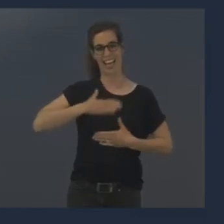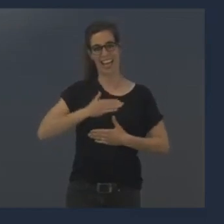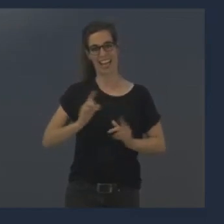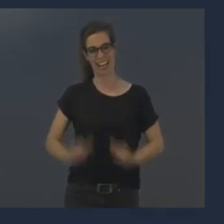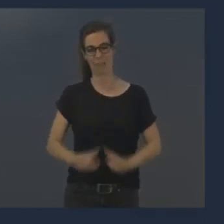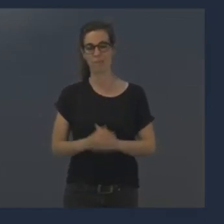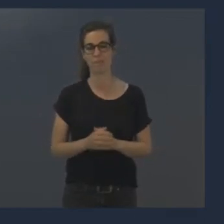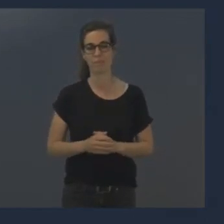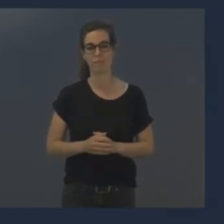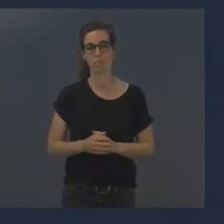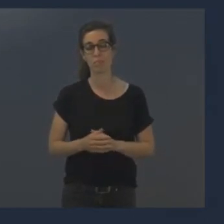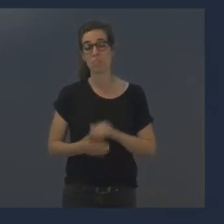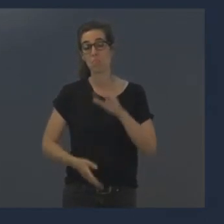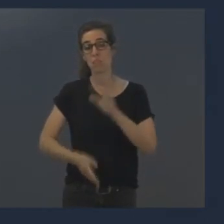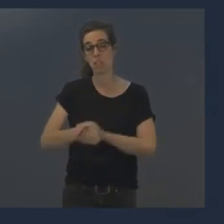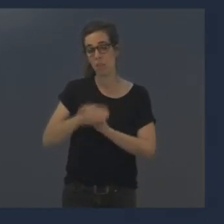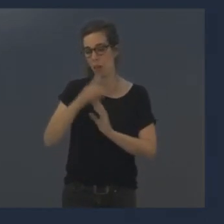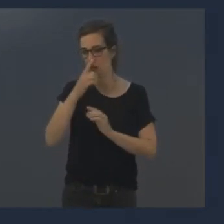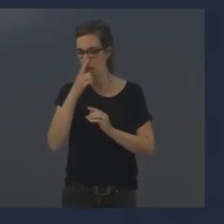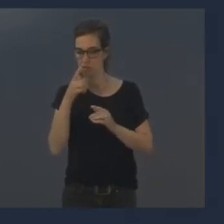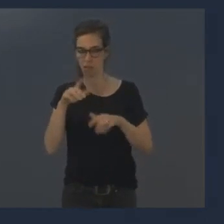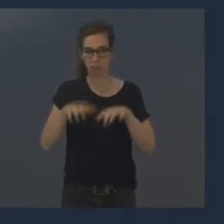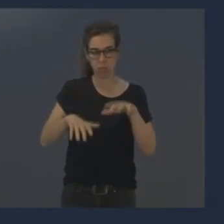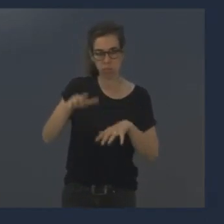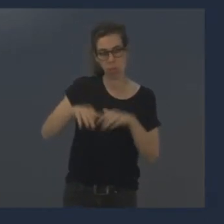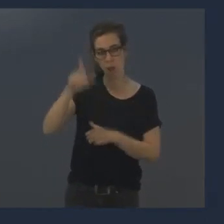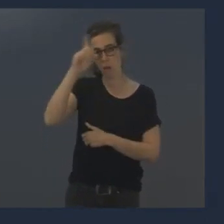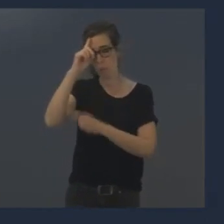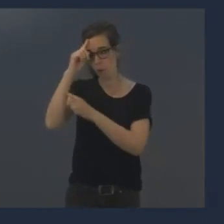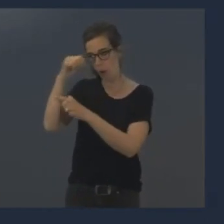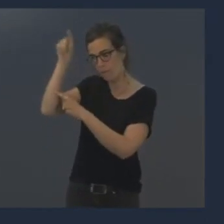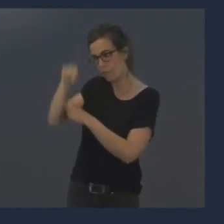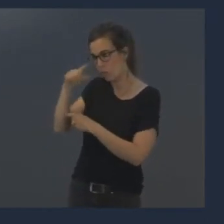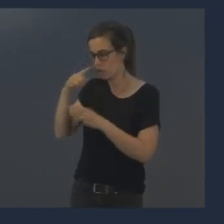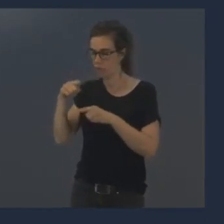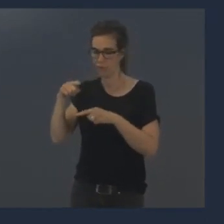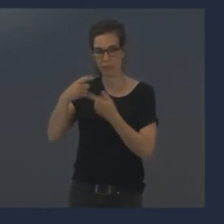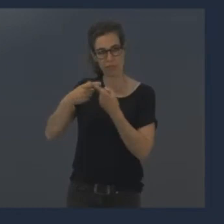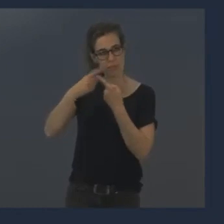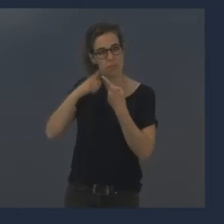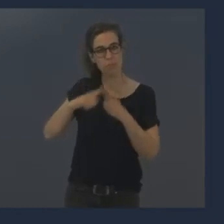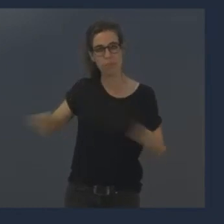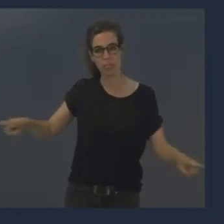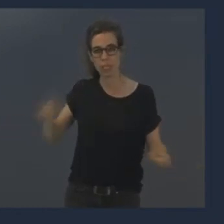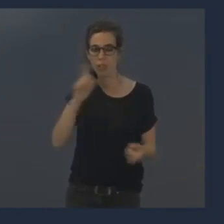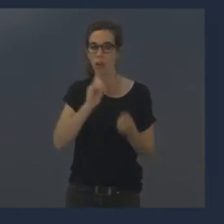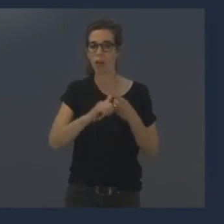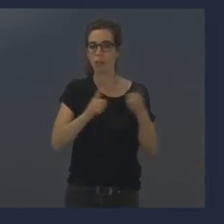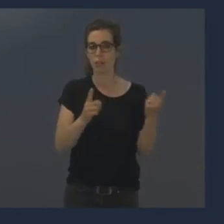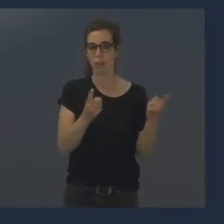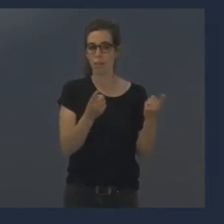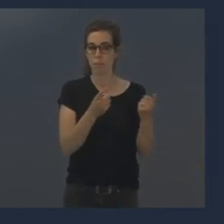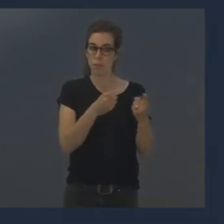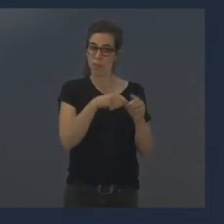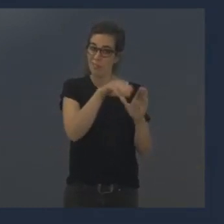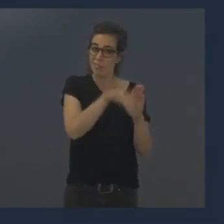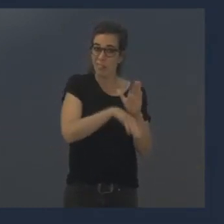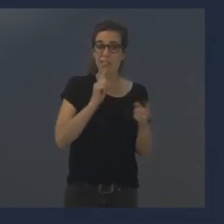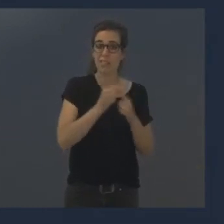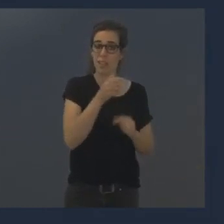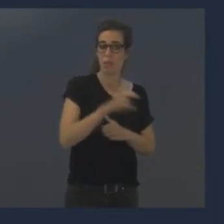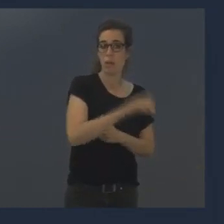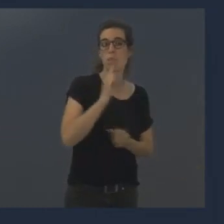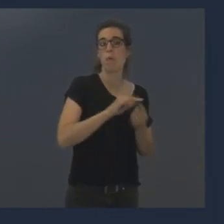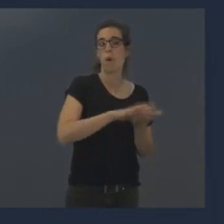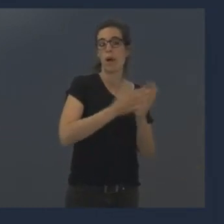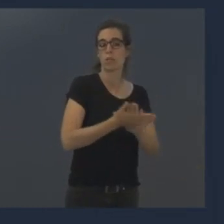commencé. Pour des raisons idéologiques, baisse de 50% des crédits aux associations de protection de la nature et de l'environnement et aux associations